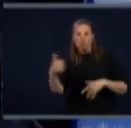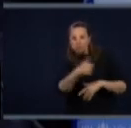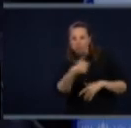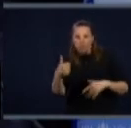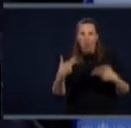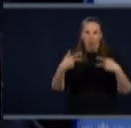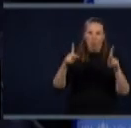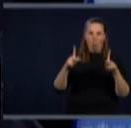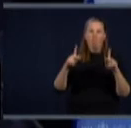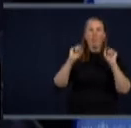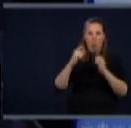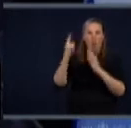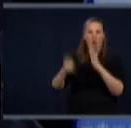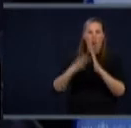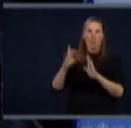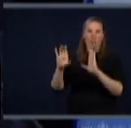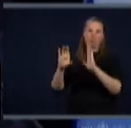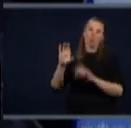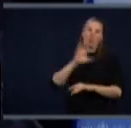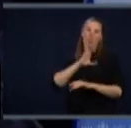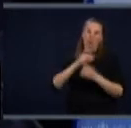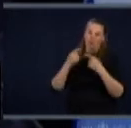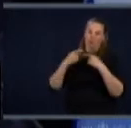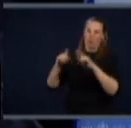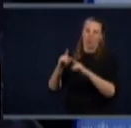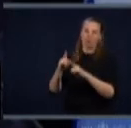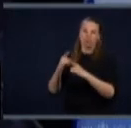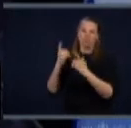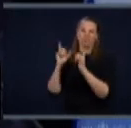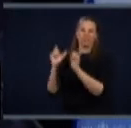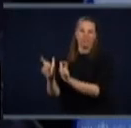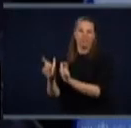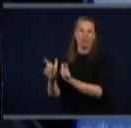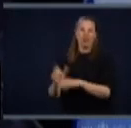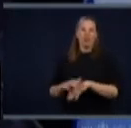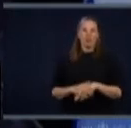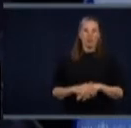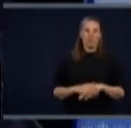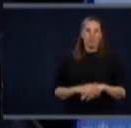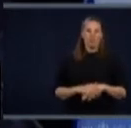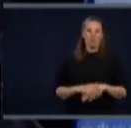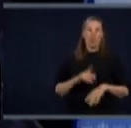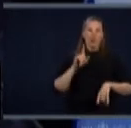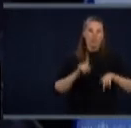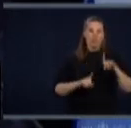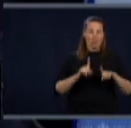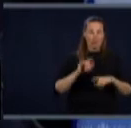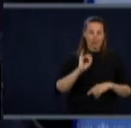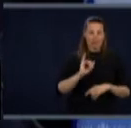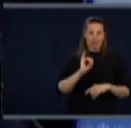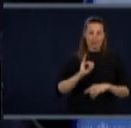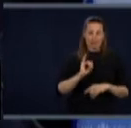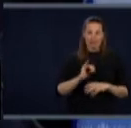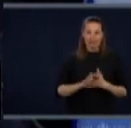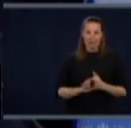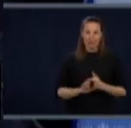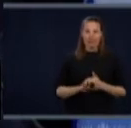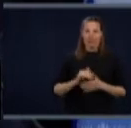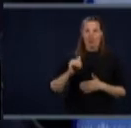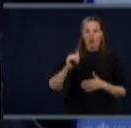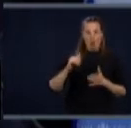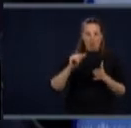remettre à la place. Mais habituellement, quand on commence à, si vous me permettez, ouvrir l'aréostat, ces